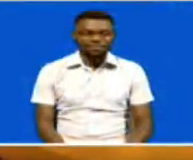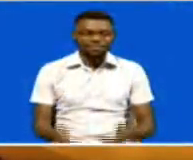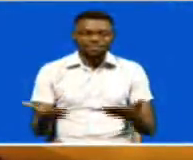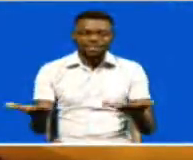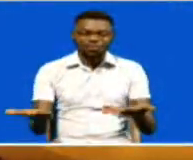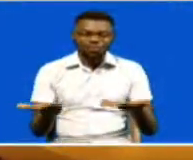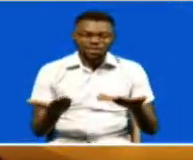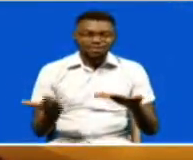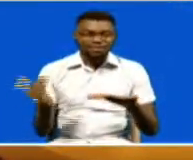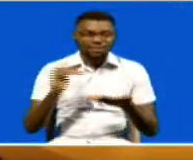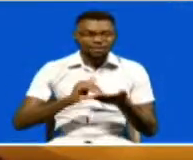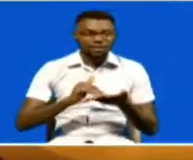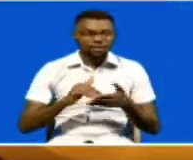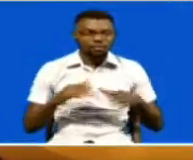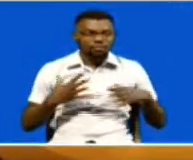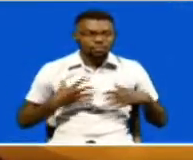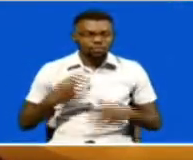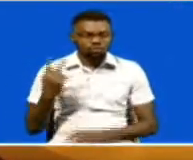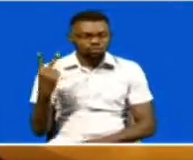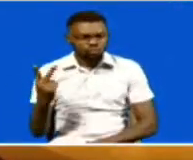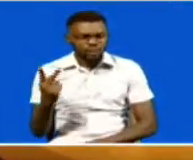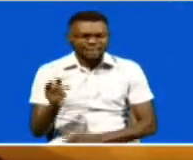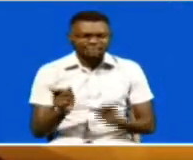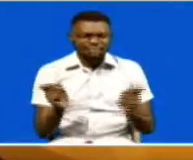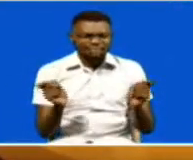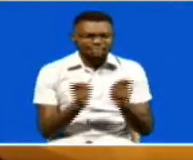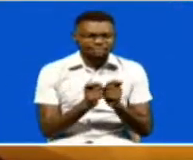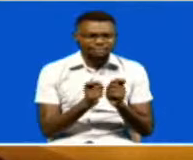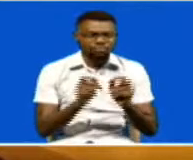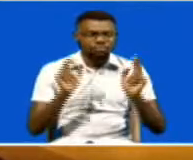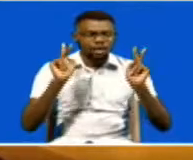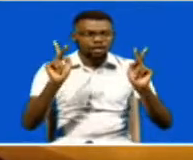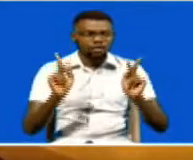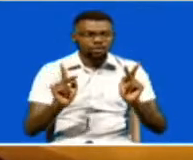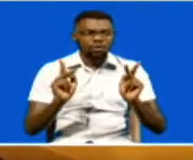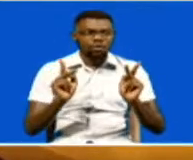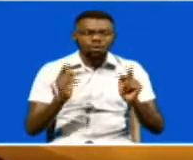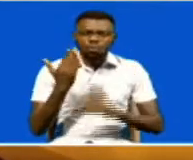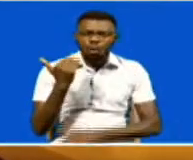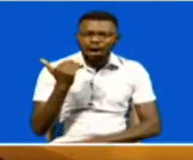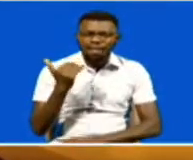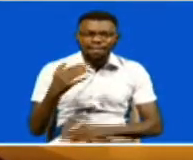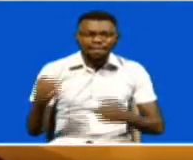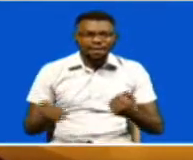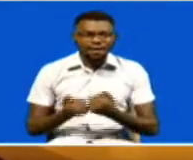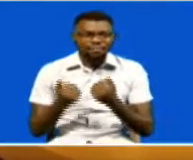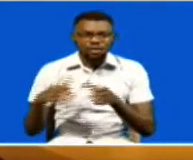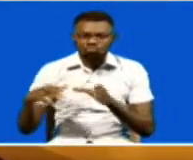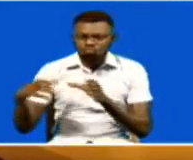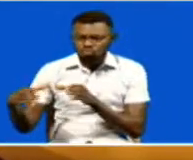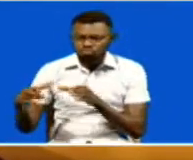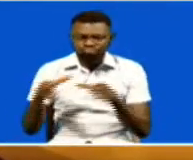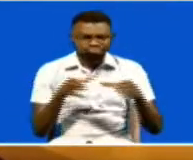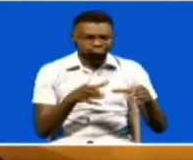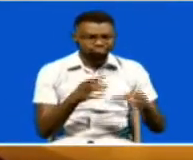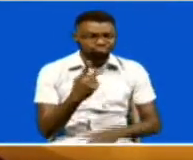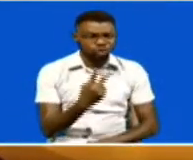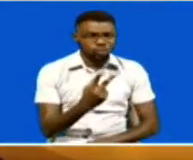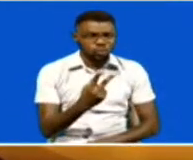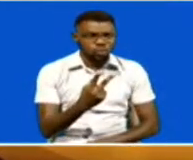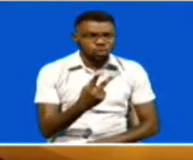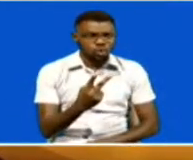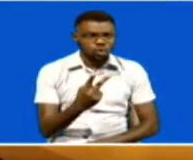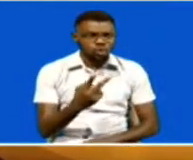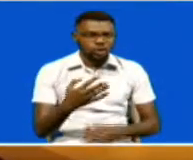Karibu tena. Watu wawili walijeruhiwa mjini Kisumu kufuatia makabiliano kati ya makundi mawili, moja